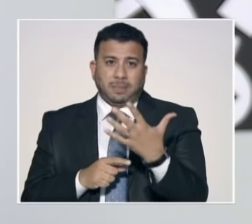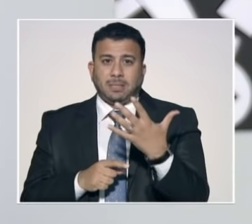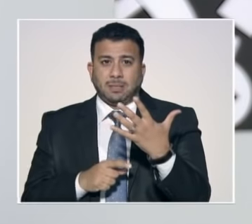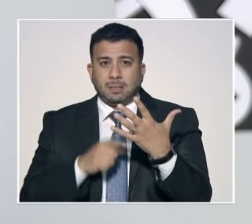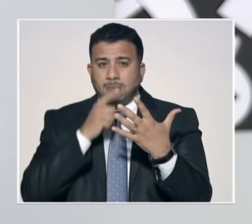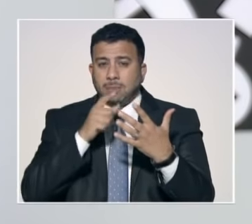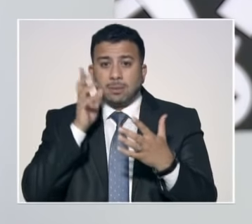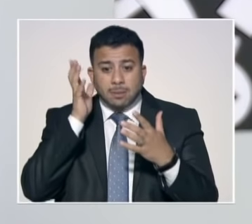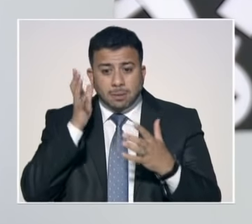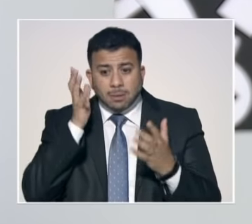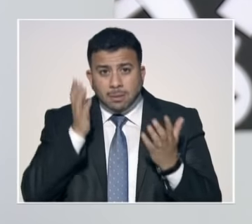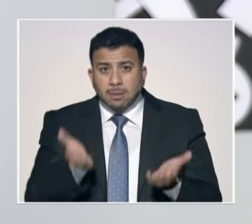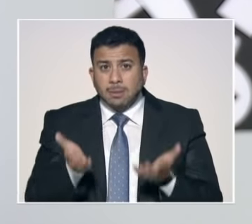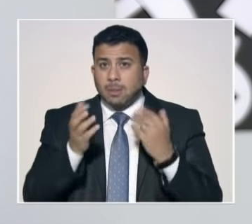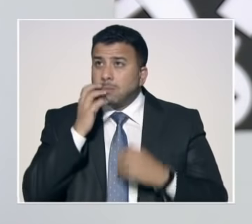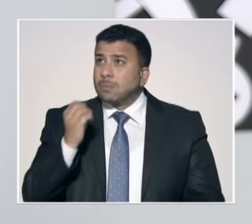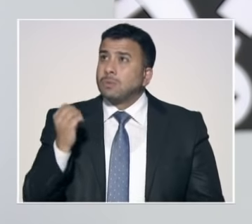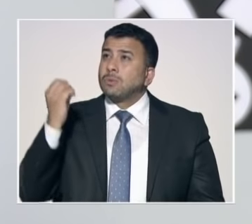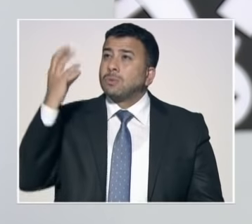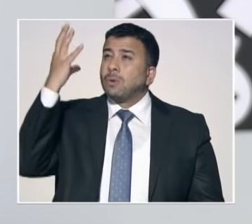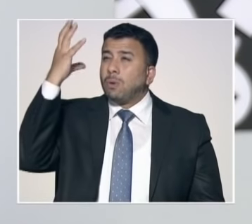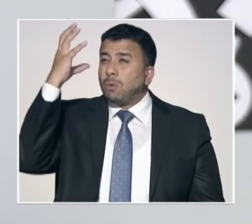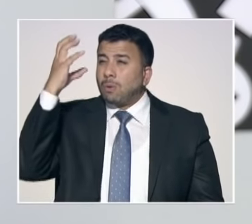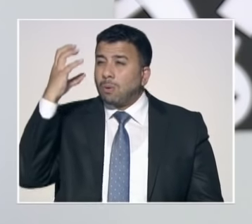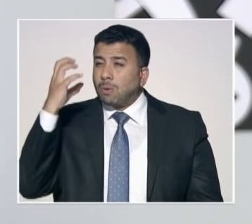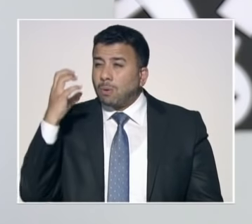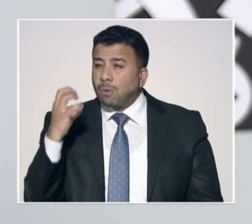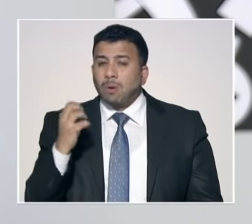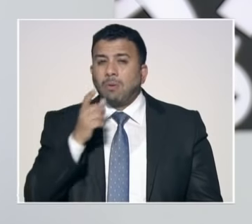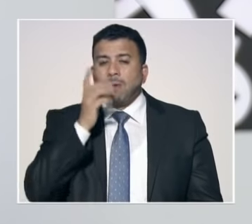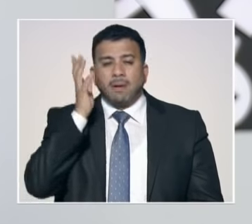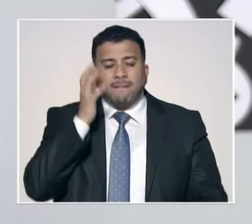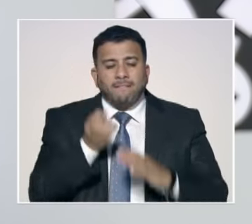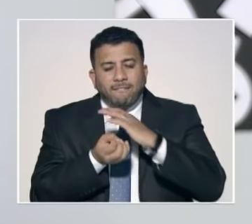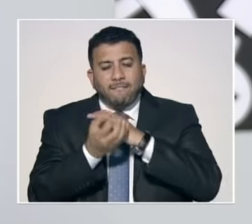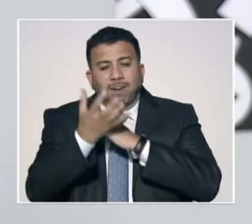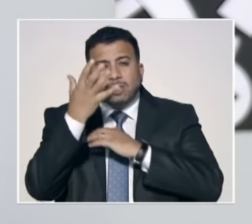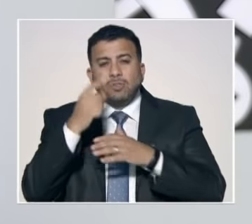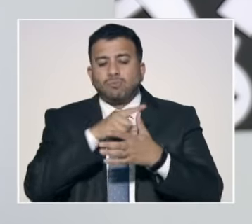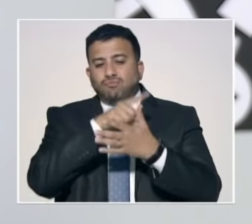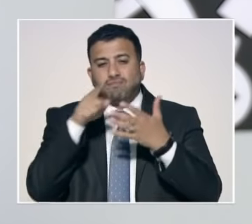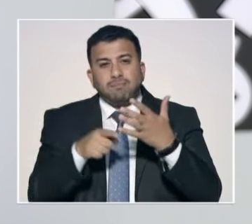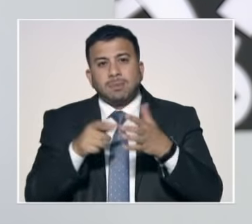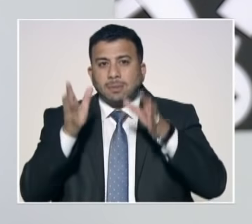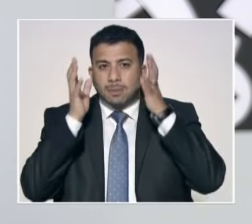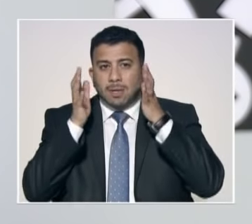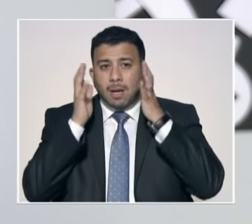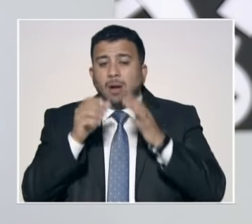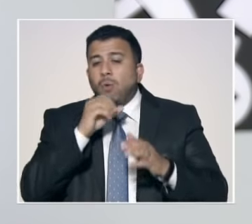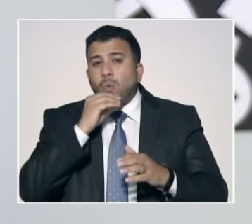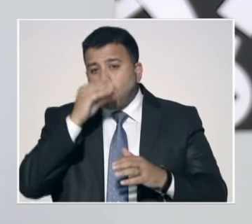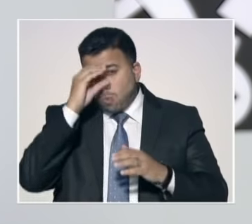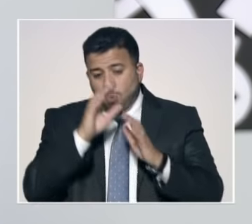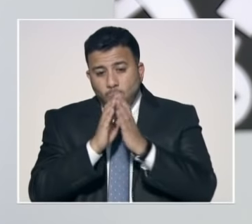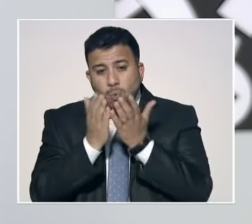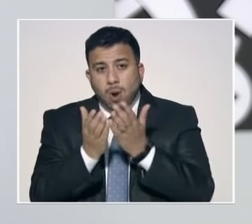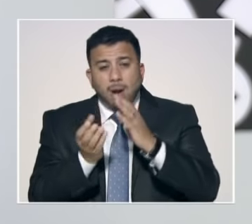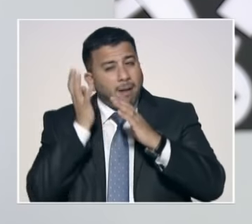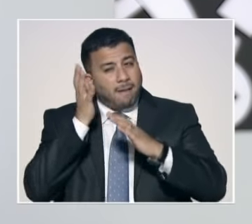أقم الصلاة لدلوك الشمس إلى غسق الليل وقرآن الفجر، إن قرآن الفجر كان مشهودا. النبي عليه